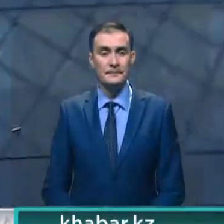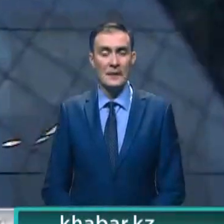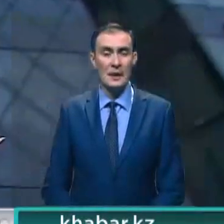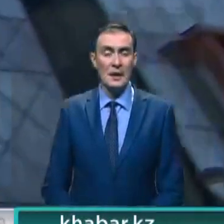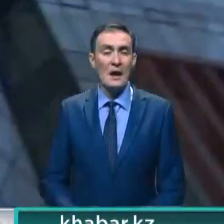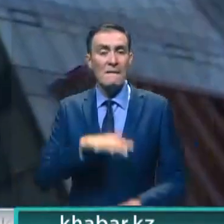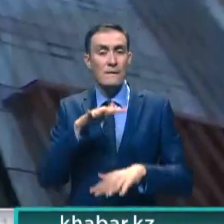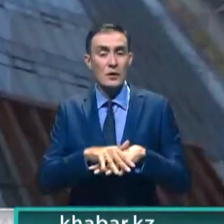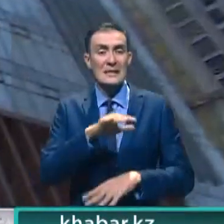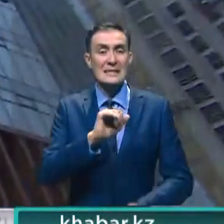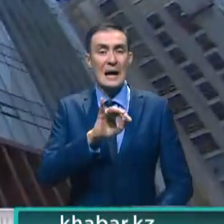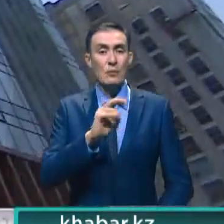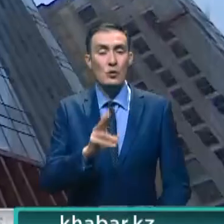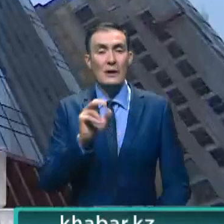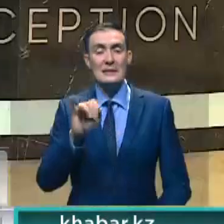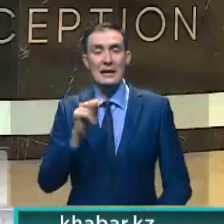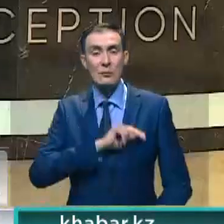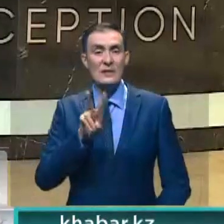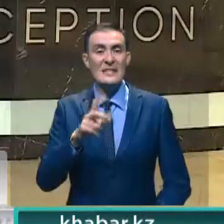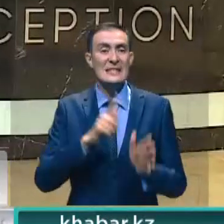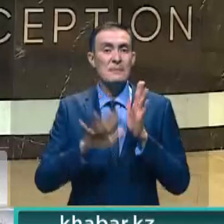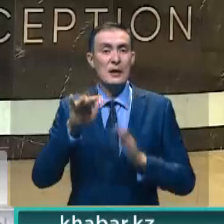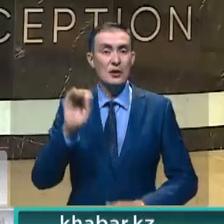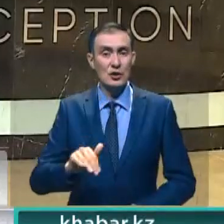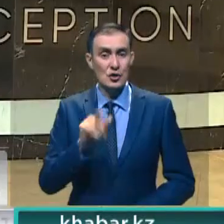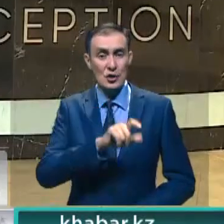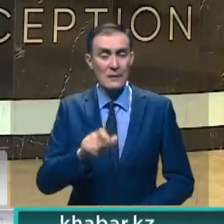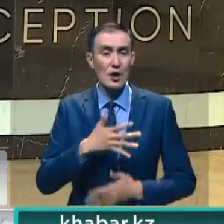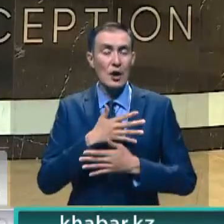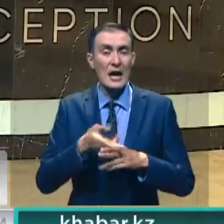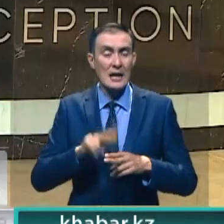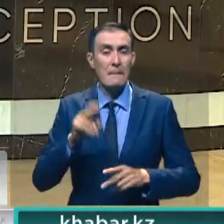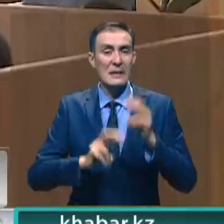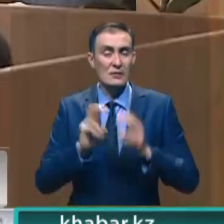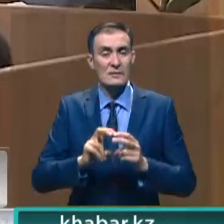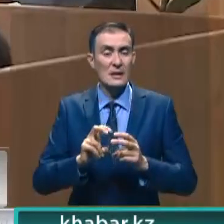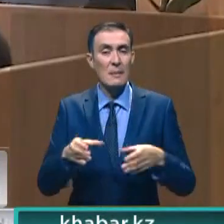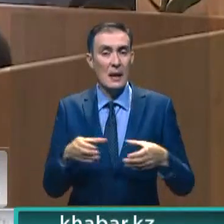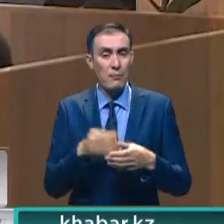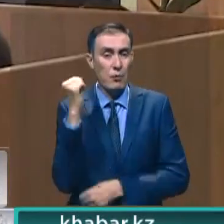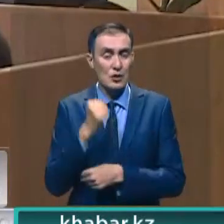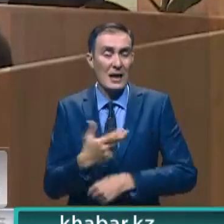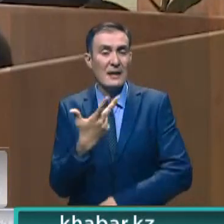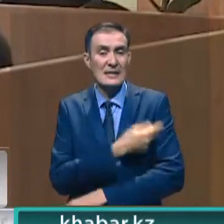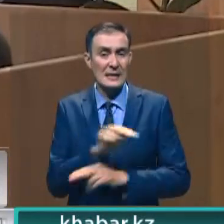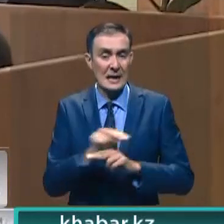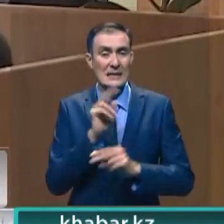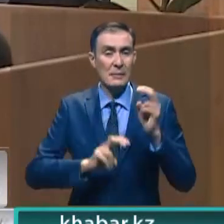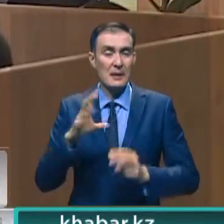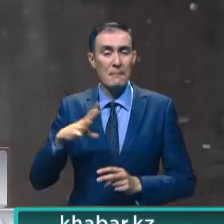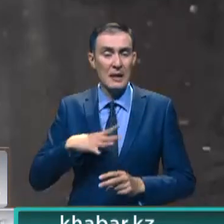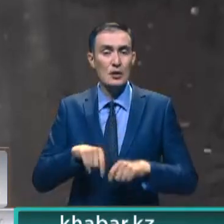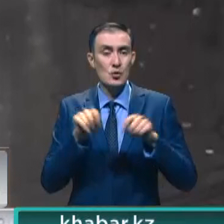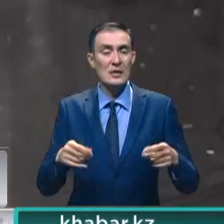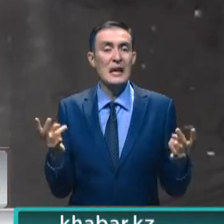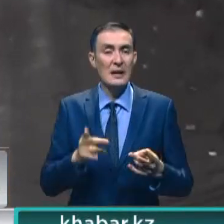В фонде «Самрук Казна» трудится почти 275 тысяч человек. Большая часть – производственный персонал. Поэтому для вакцинации на предприятиях были